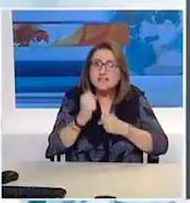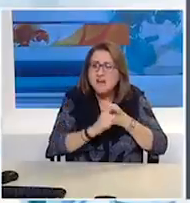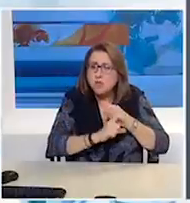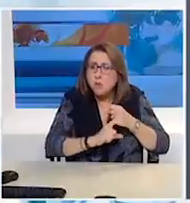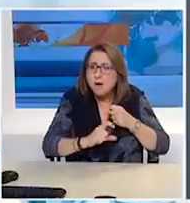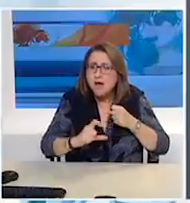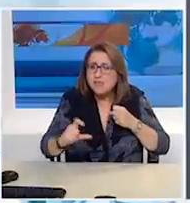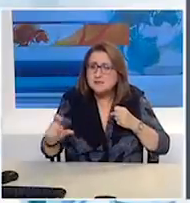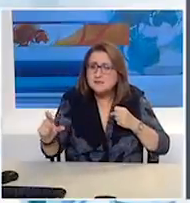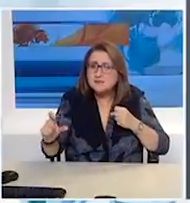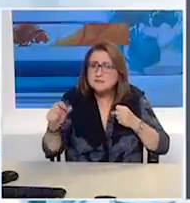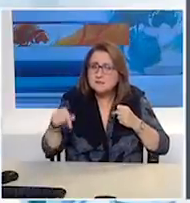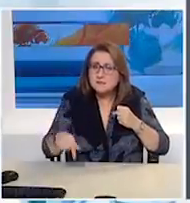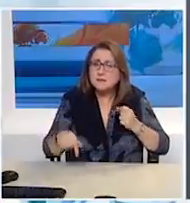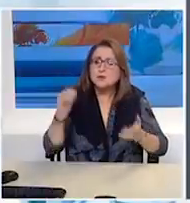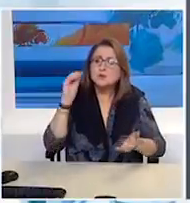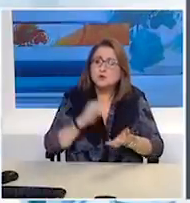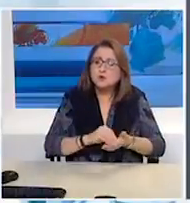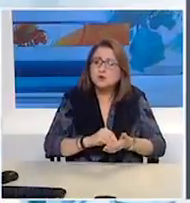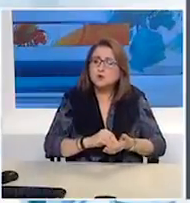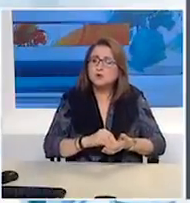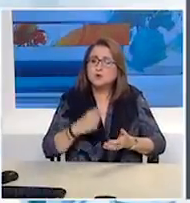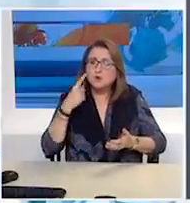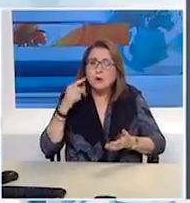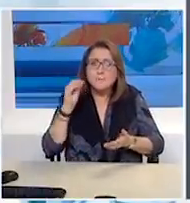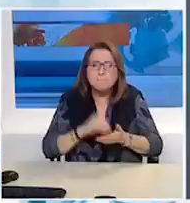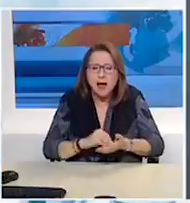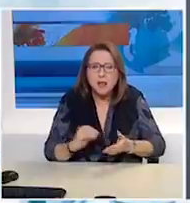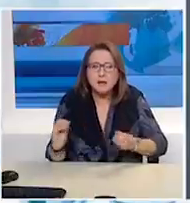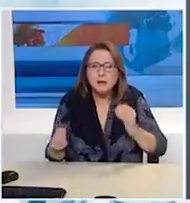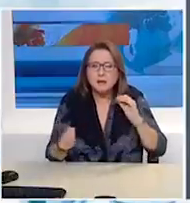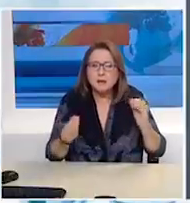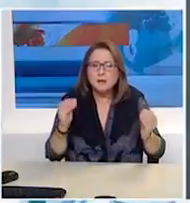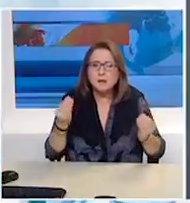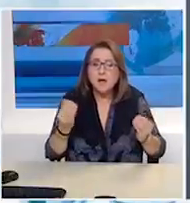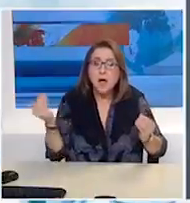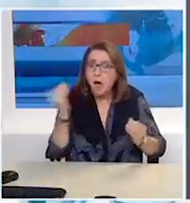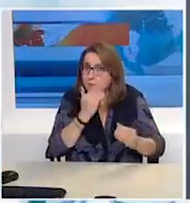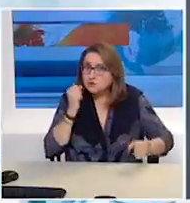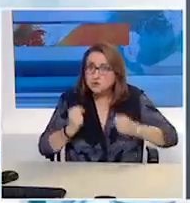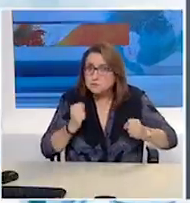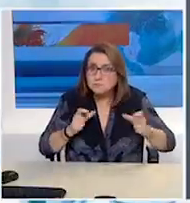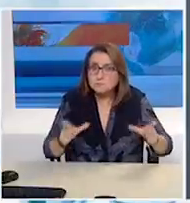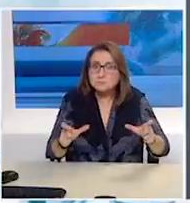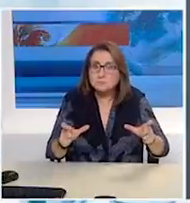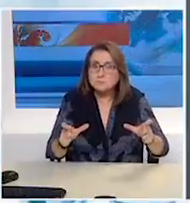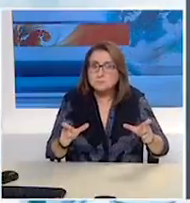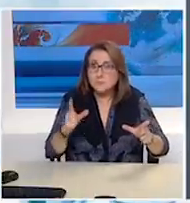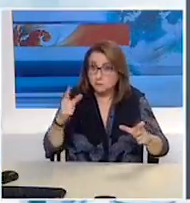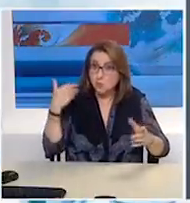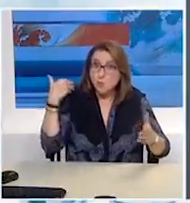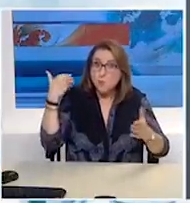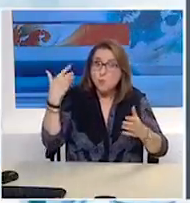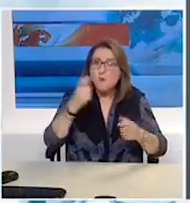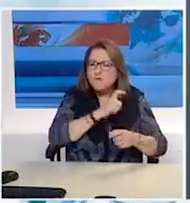ξαναβλέπουν κλάστερς κρουσμάτων, ξαναβλέπουν επιδημικές εκρήξεις, αμέσως παρεμβαίνουν. Η Σιγκαπούρη ήταν μια από τις